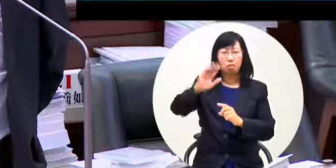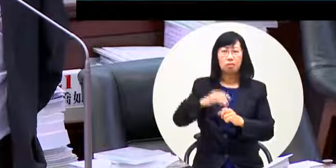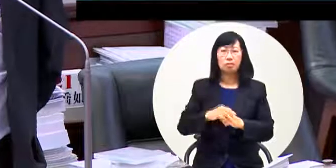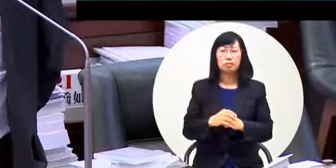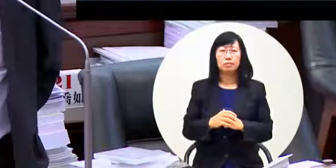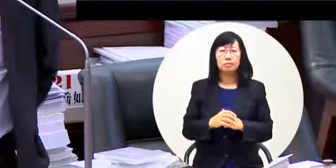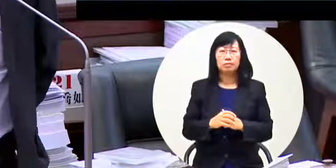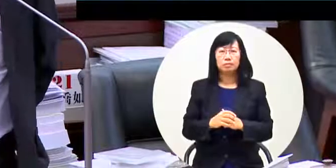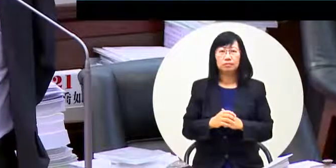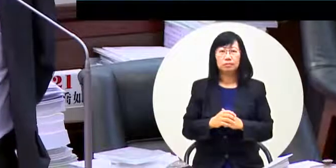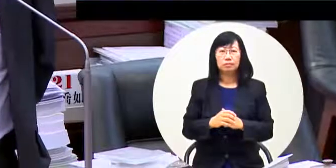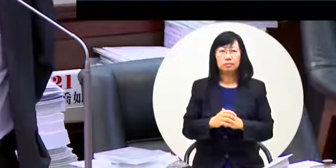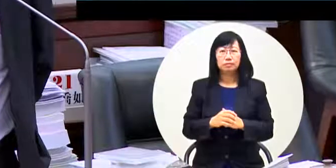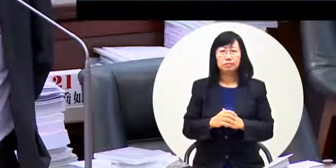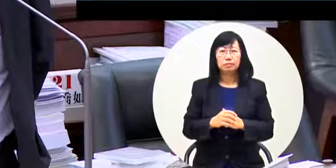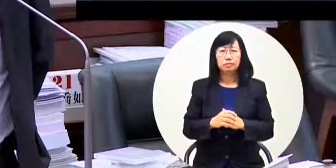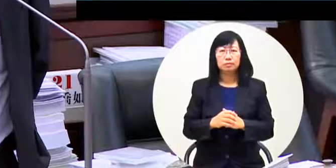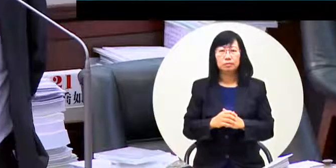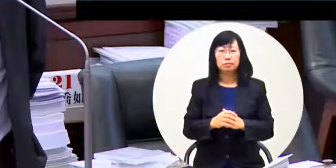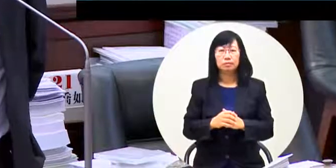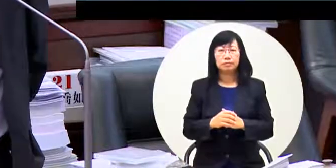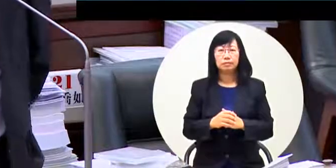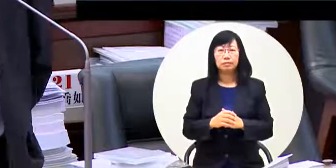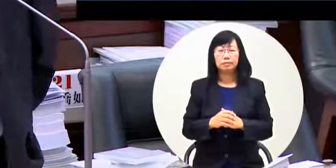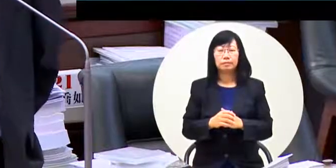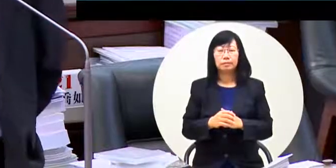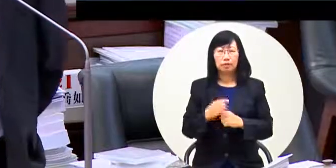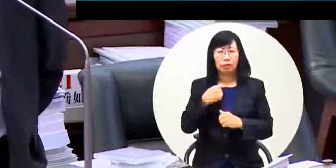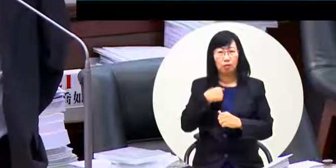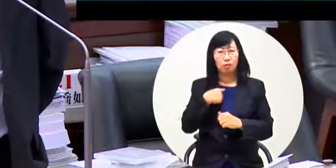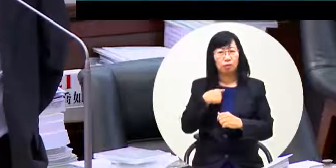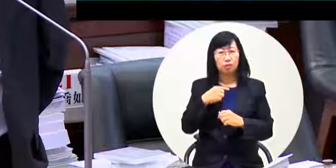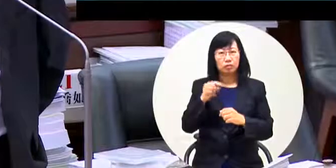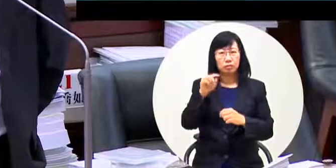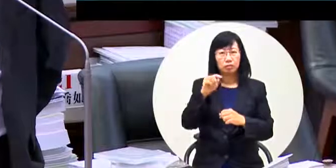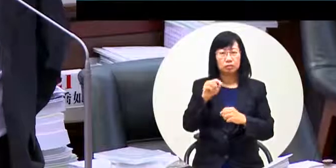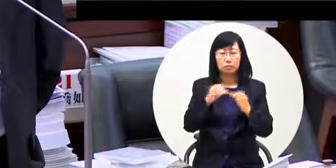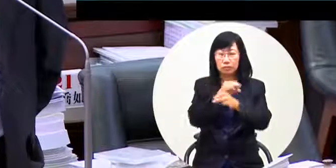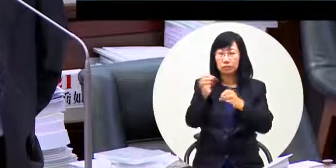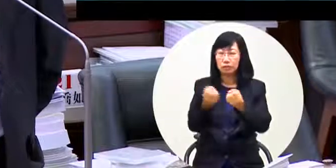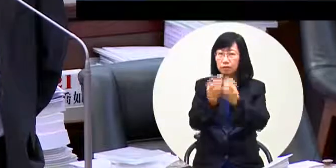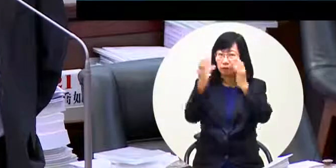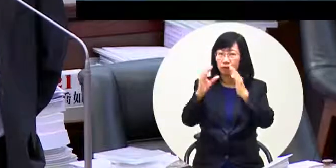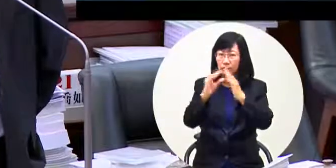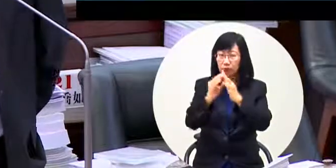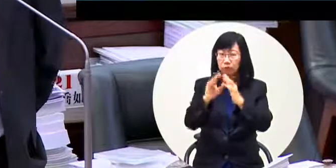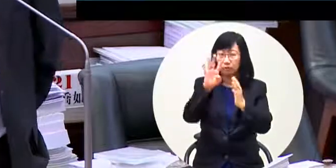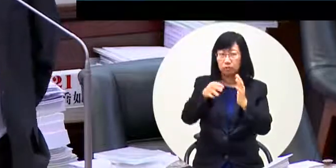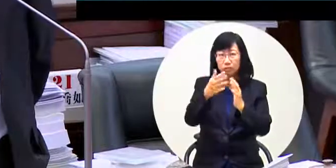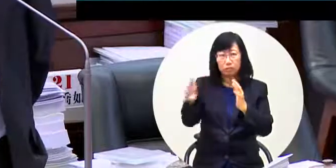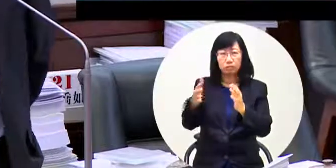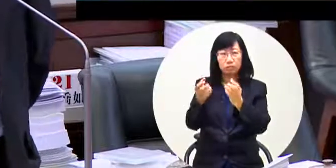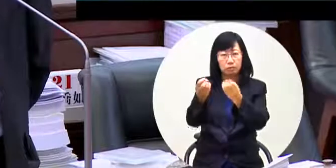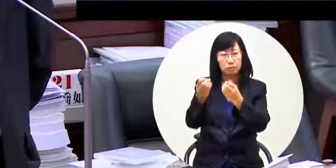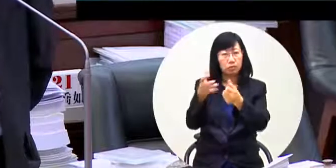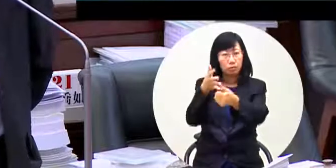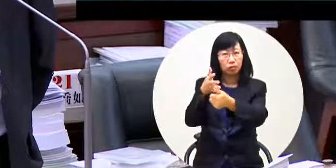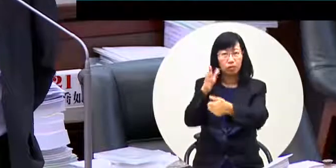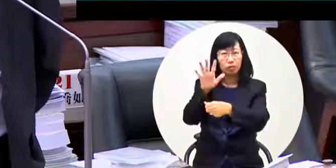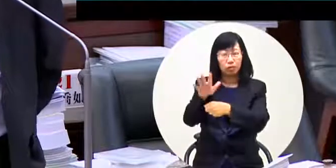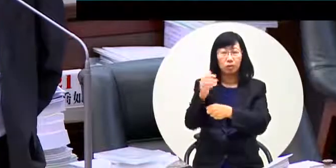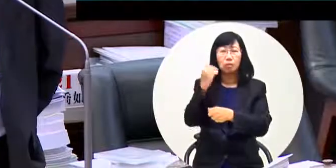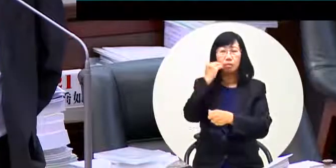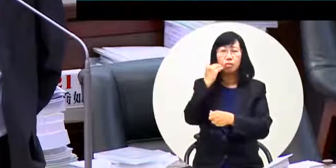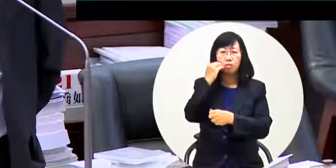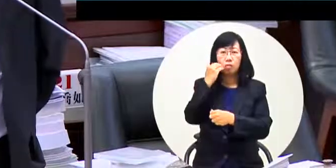我在跟金花局的自来水公司的经理跟他问说，如果那两年变更嫩的，要开多